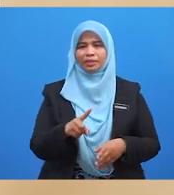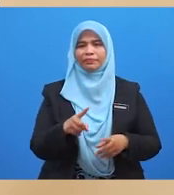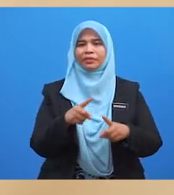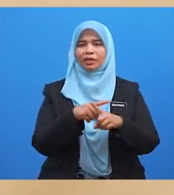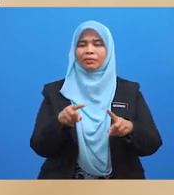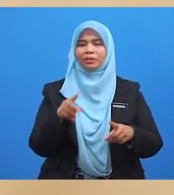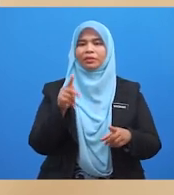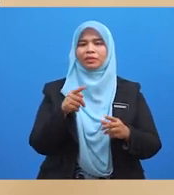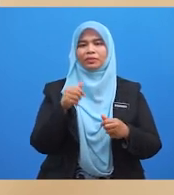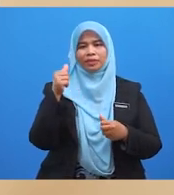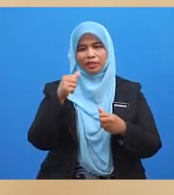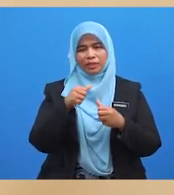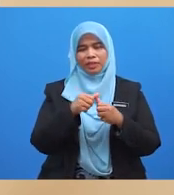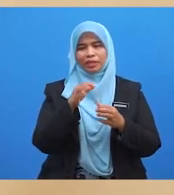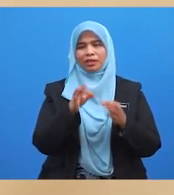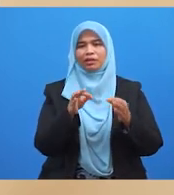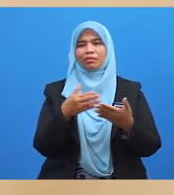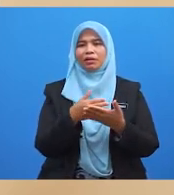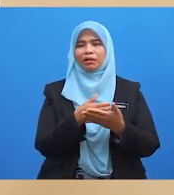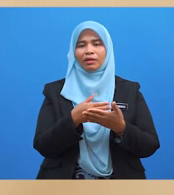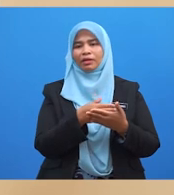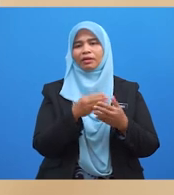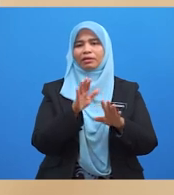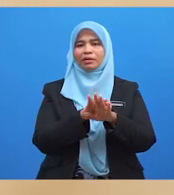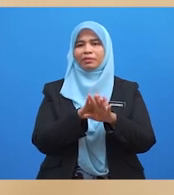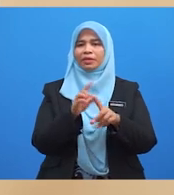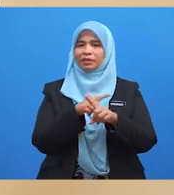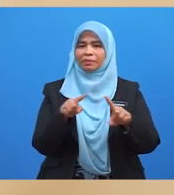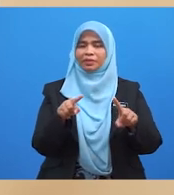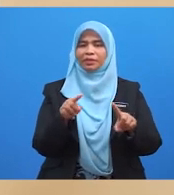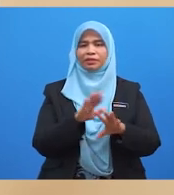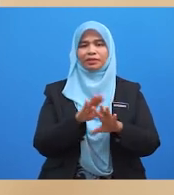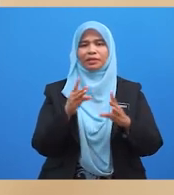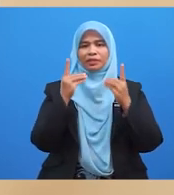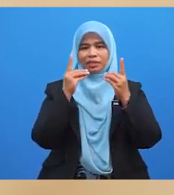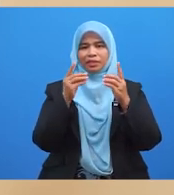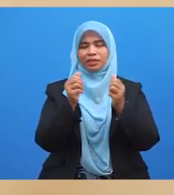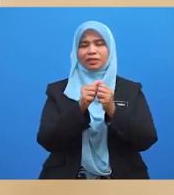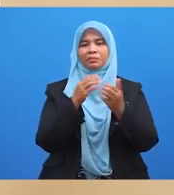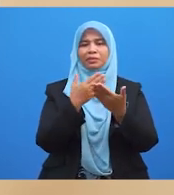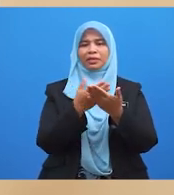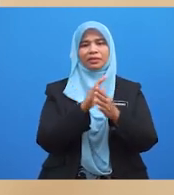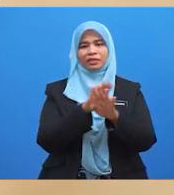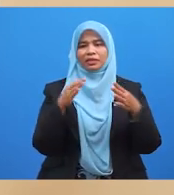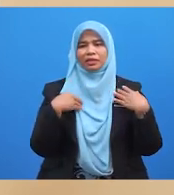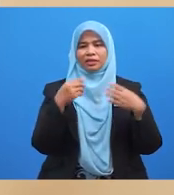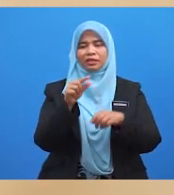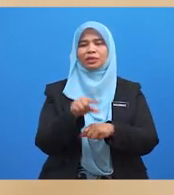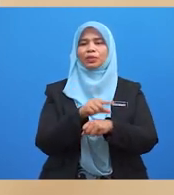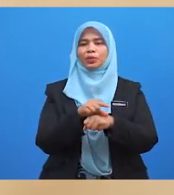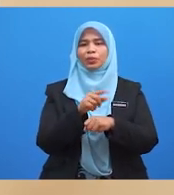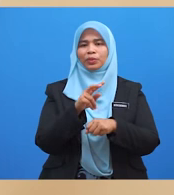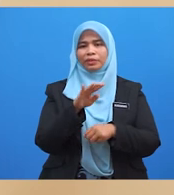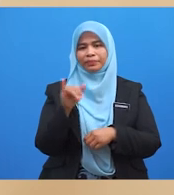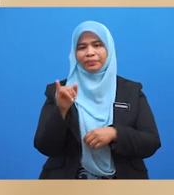baik, tiada gunanya. Ingat, tugas mendidik anak bukan sahaja pada isteri, tetapi